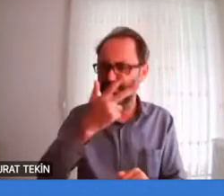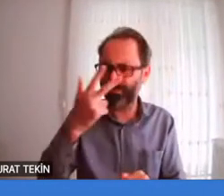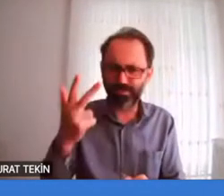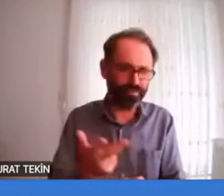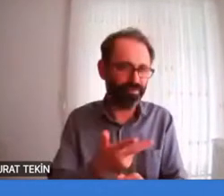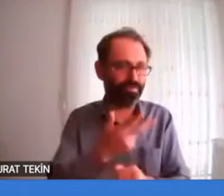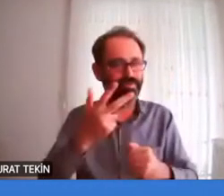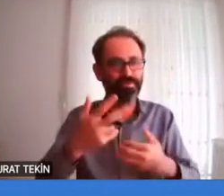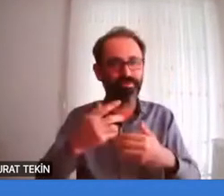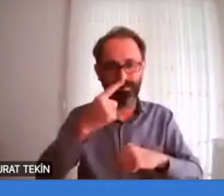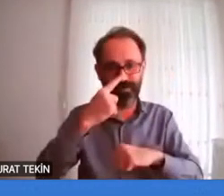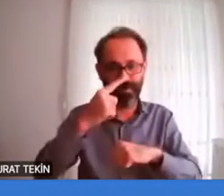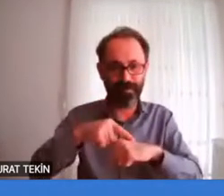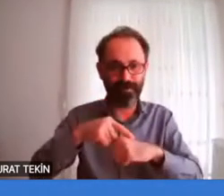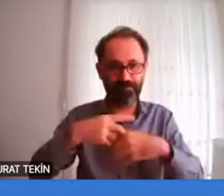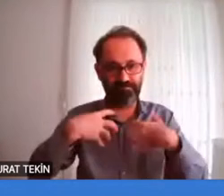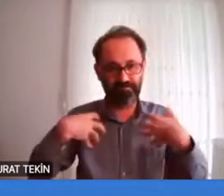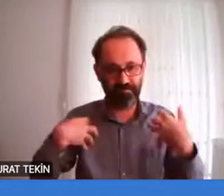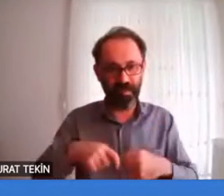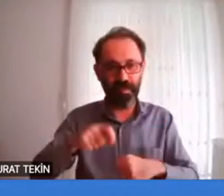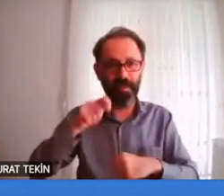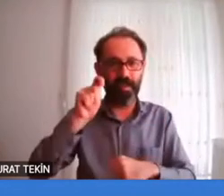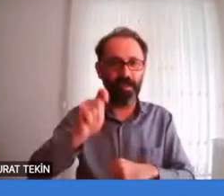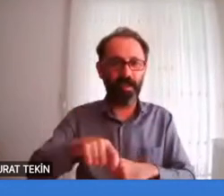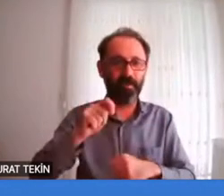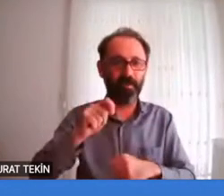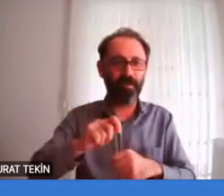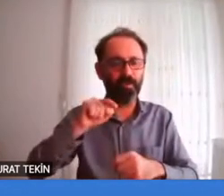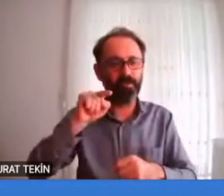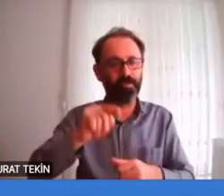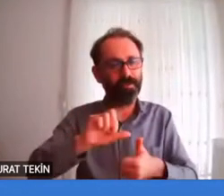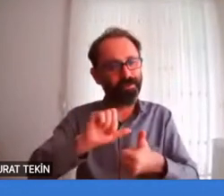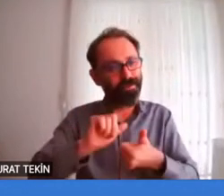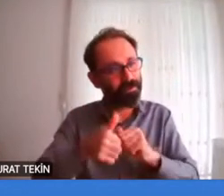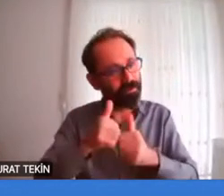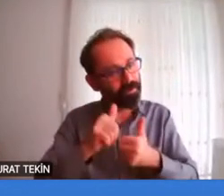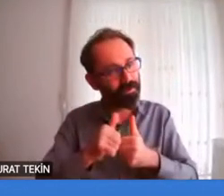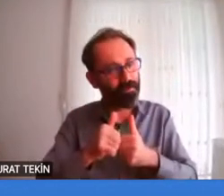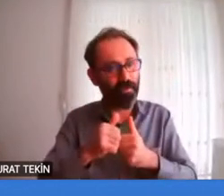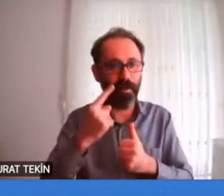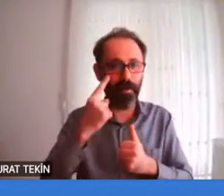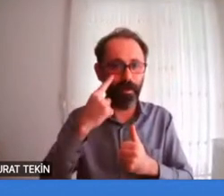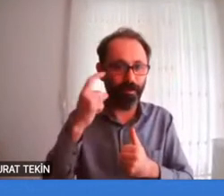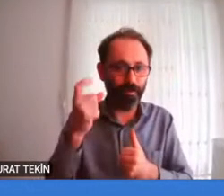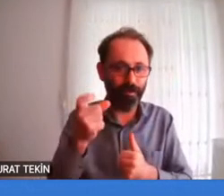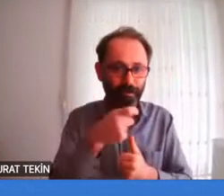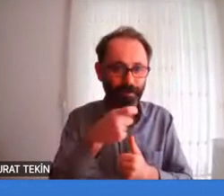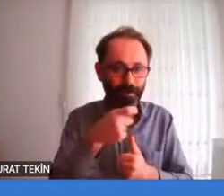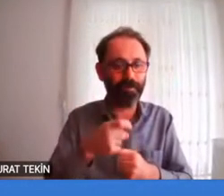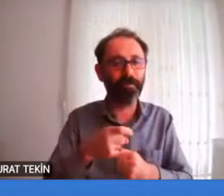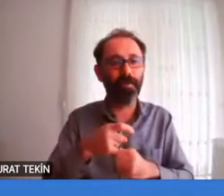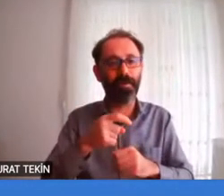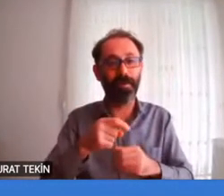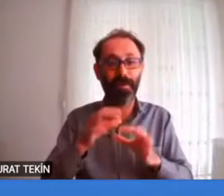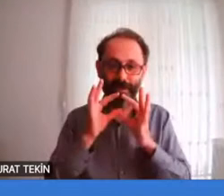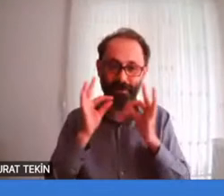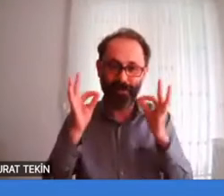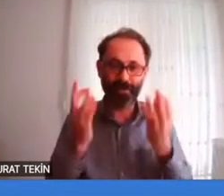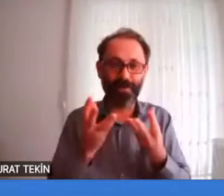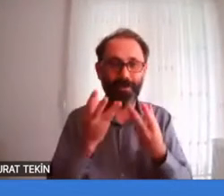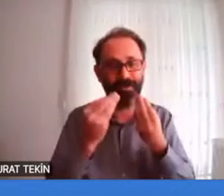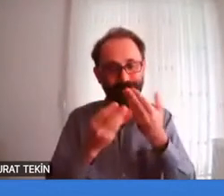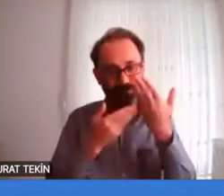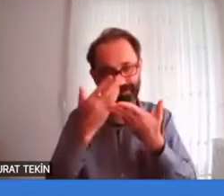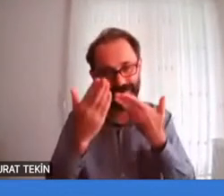özgüvenli hissediyoruz ve yaptığımız için daha çok farkına varabiliyoruz. Bu yüzden de ayrı bir mutluyuz. Bunu da belirtmek